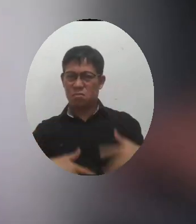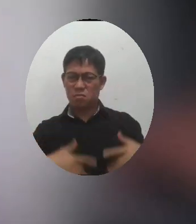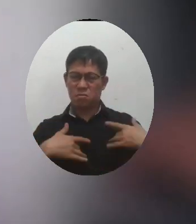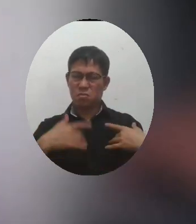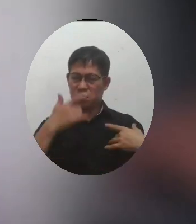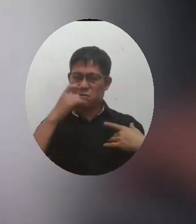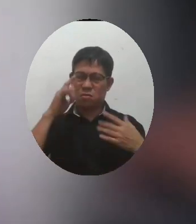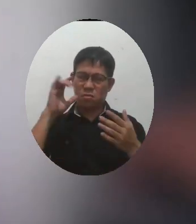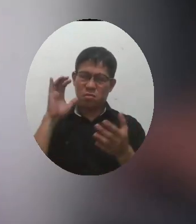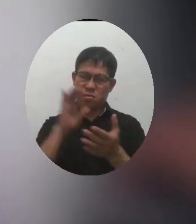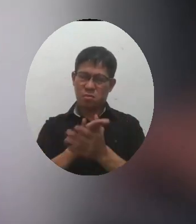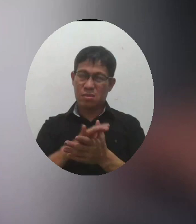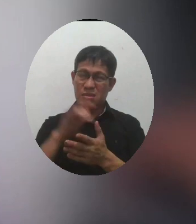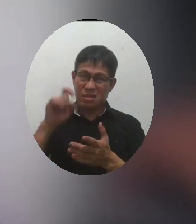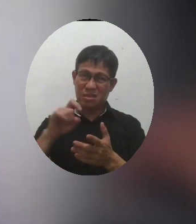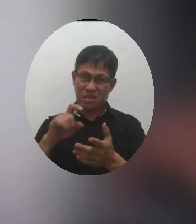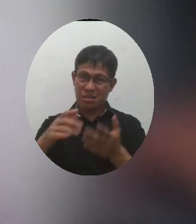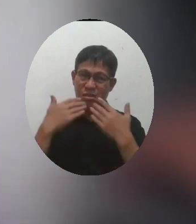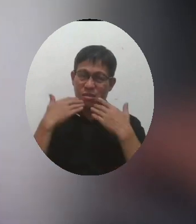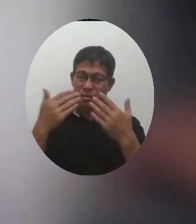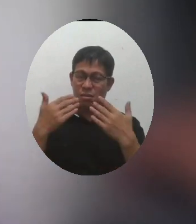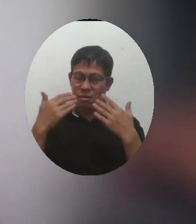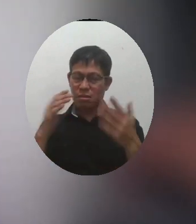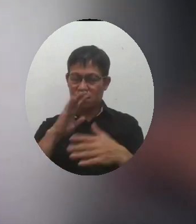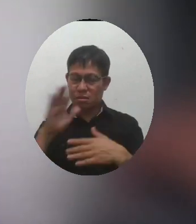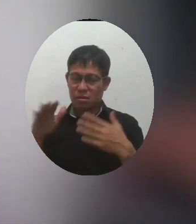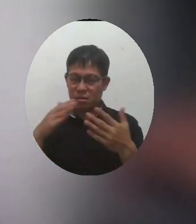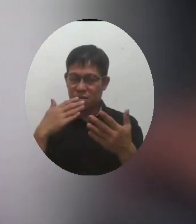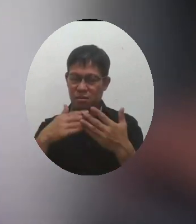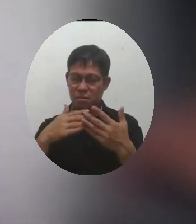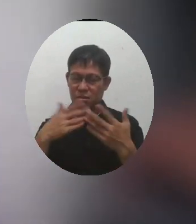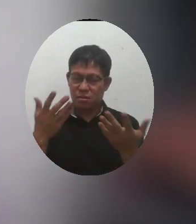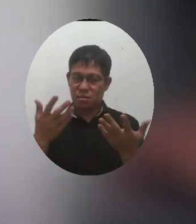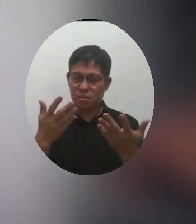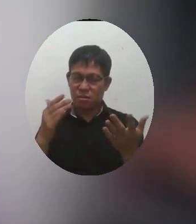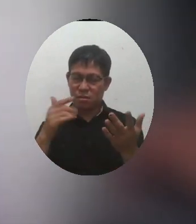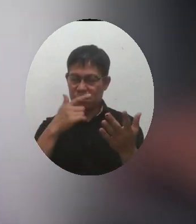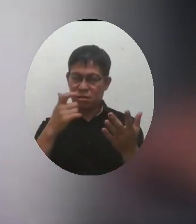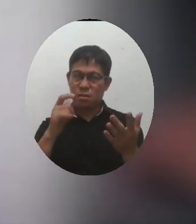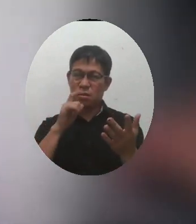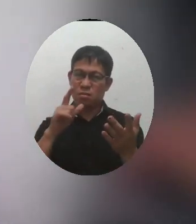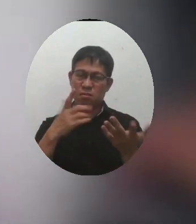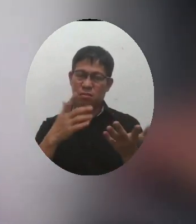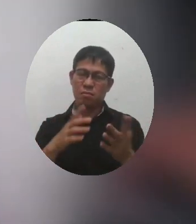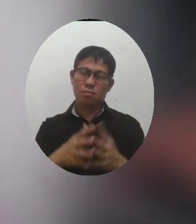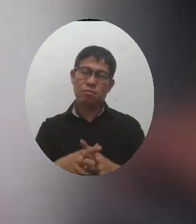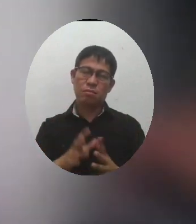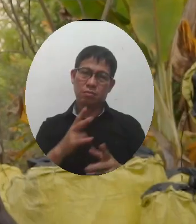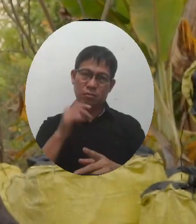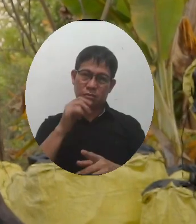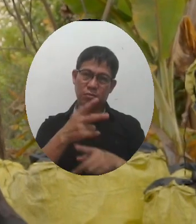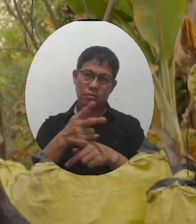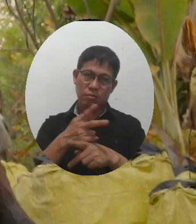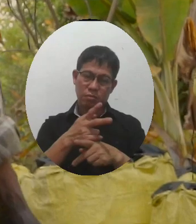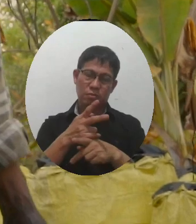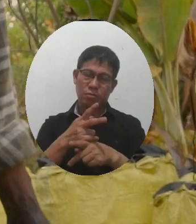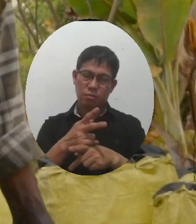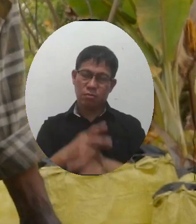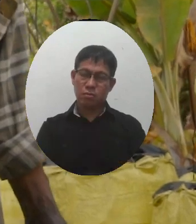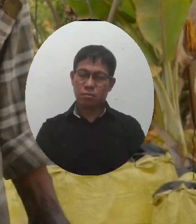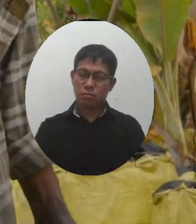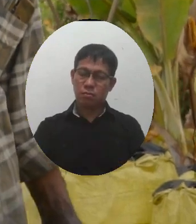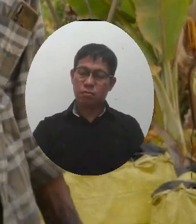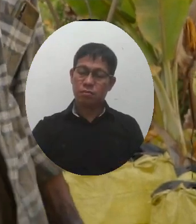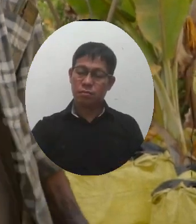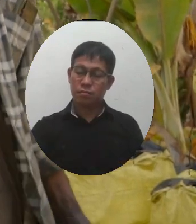dahil naniniwala sila na kinakailang magpasalamat sila dahil hindi sila napapabayaan. Hindi naman masyadong